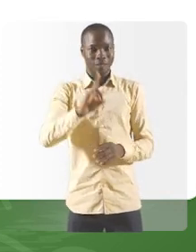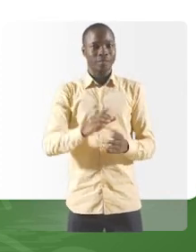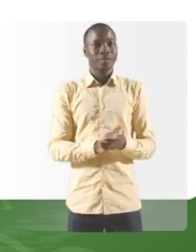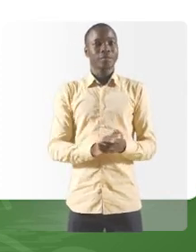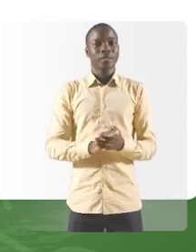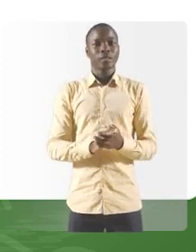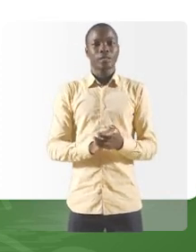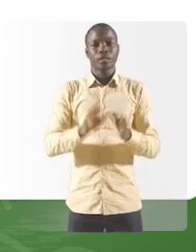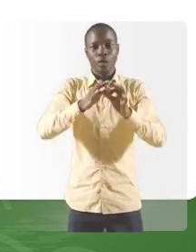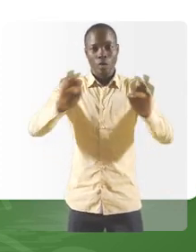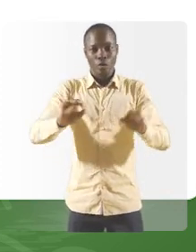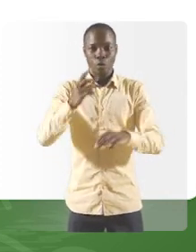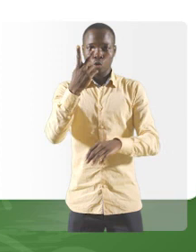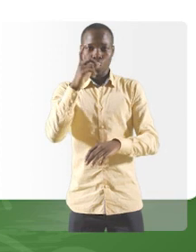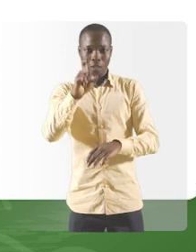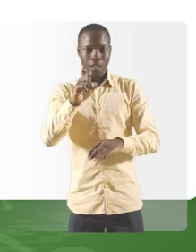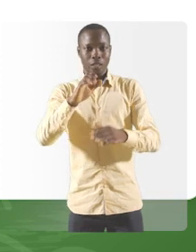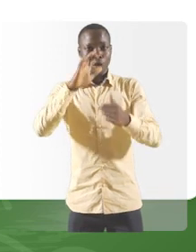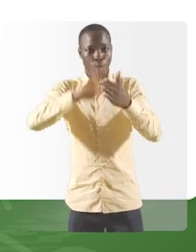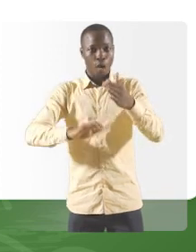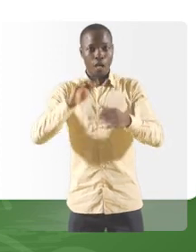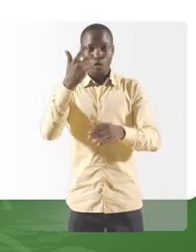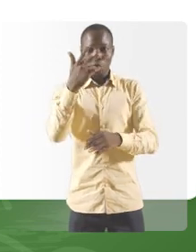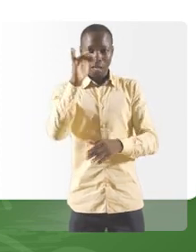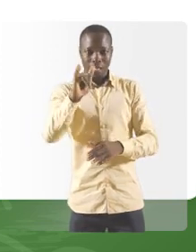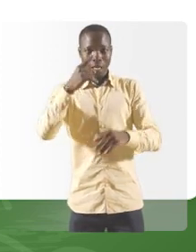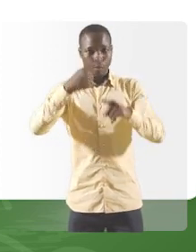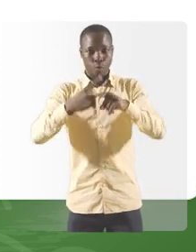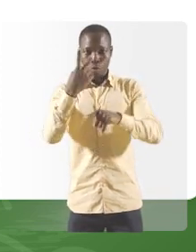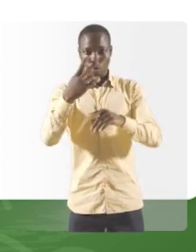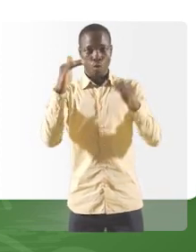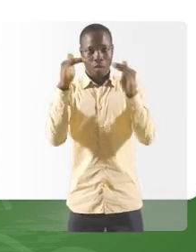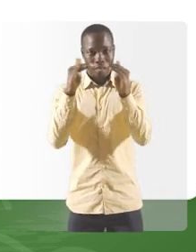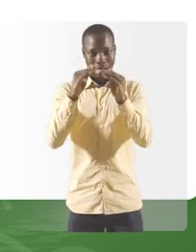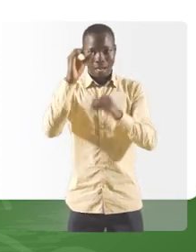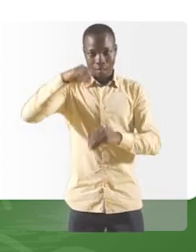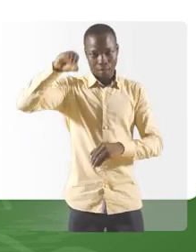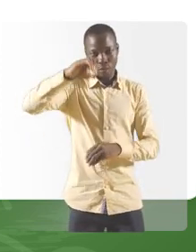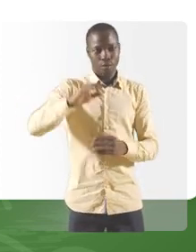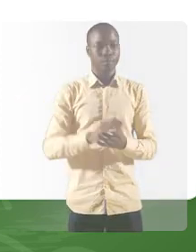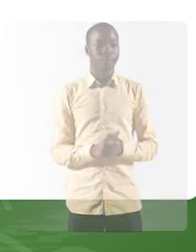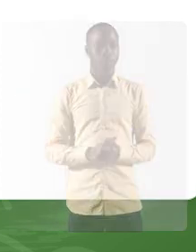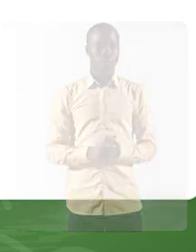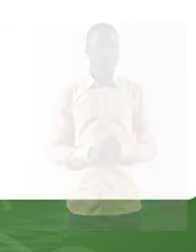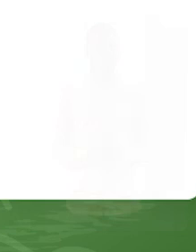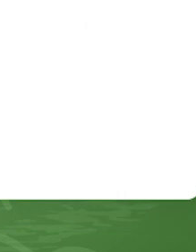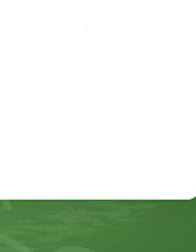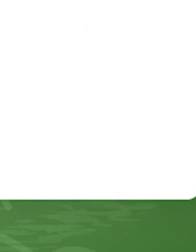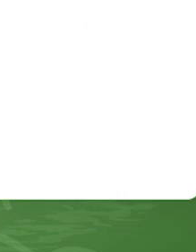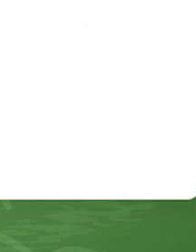d'équation 2x moins 3y plus 2 égale à 0.